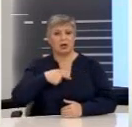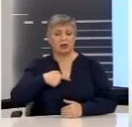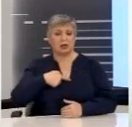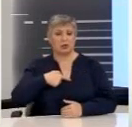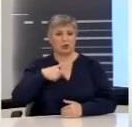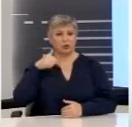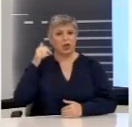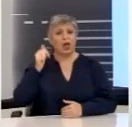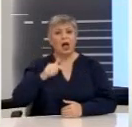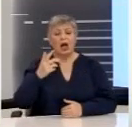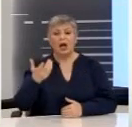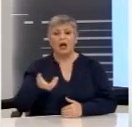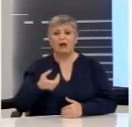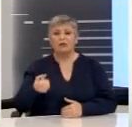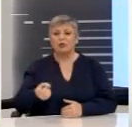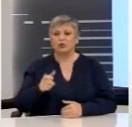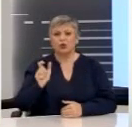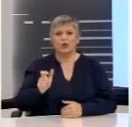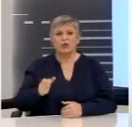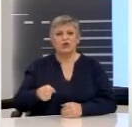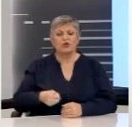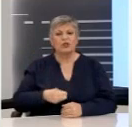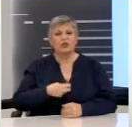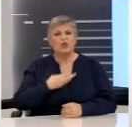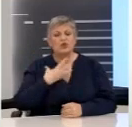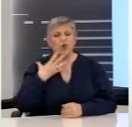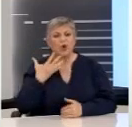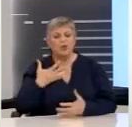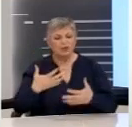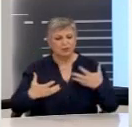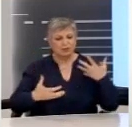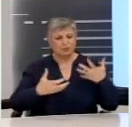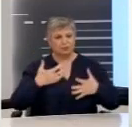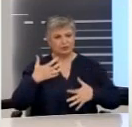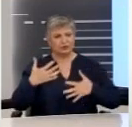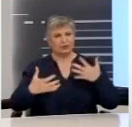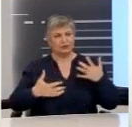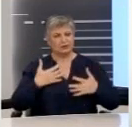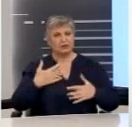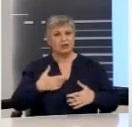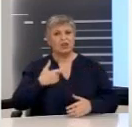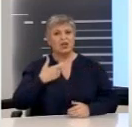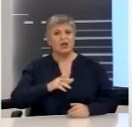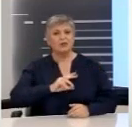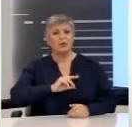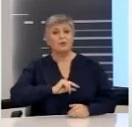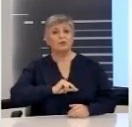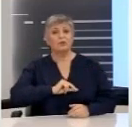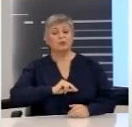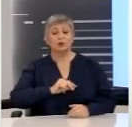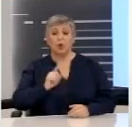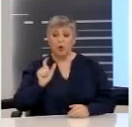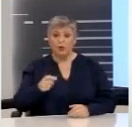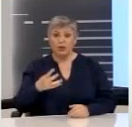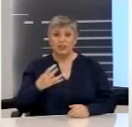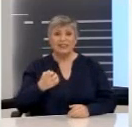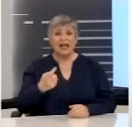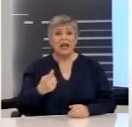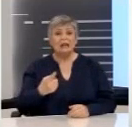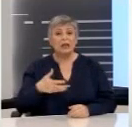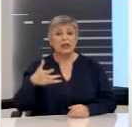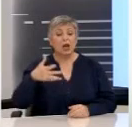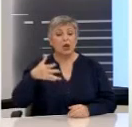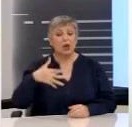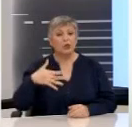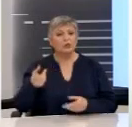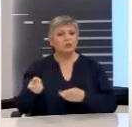αισθάνεται αδιαθεσία και εκπνέει στον Ερυθρό Σταυρό. Ο θάνατος από καρδιά ήταν μόλις 41 χρόνων. Στις 15 Απριλίου